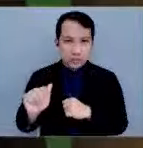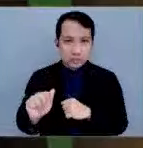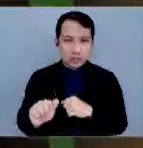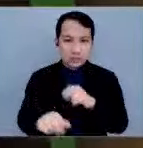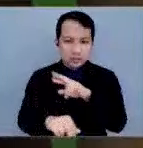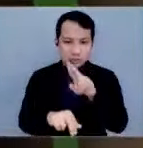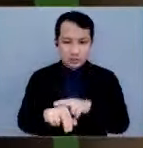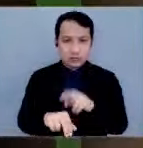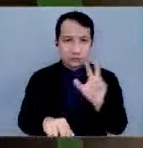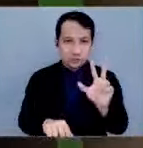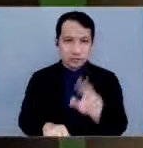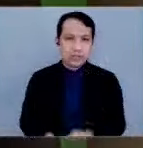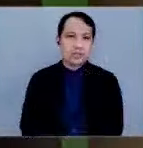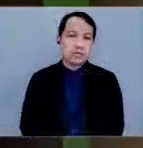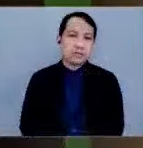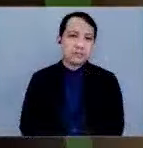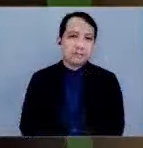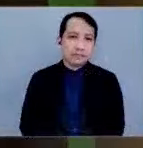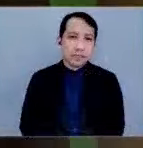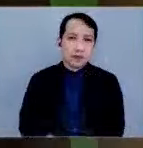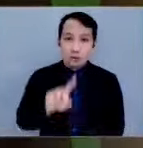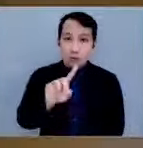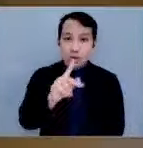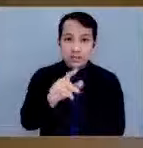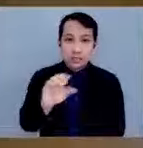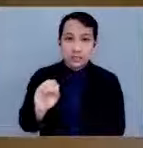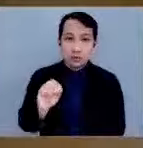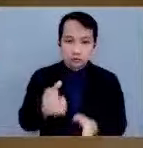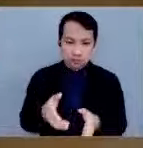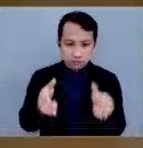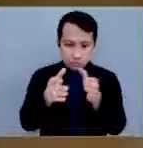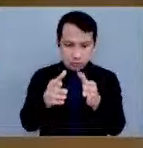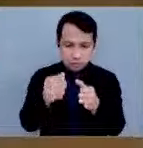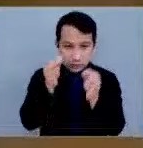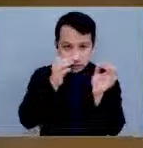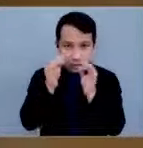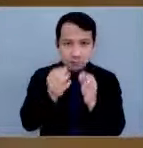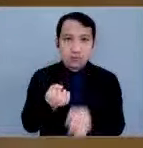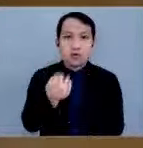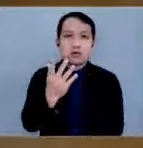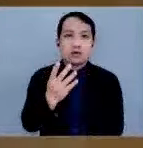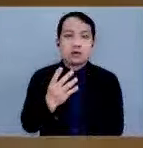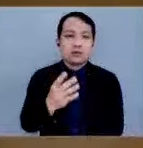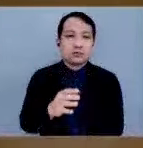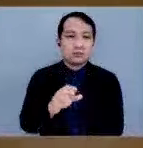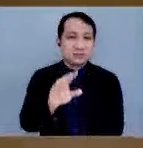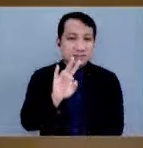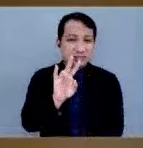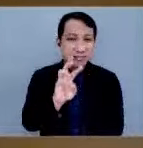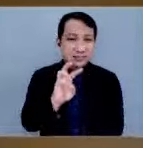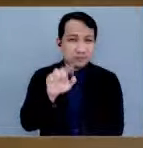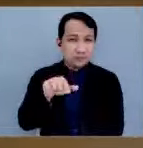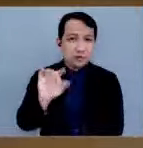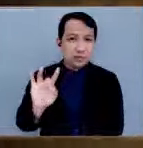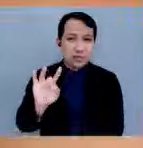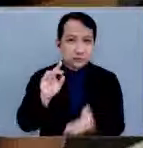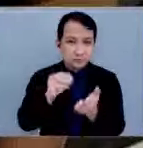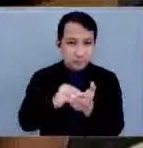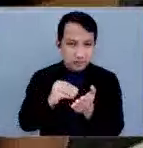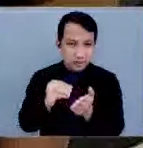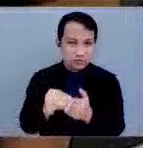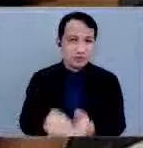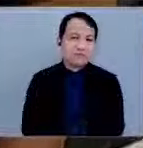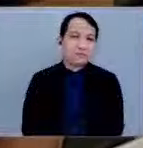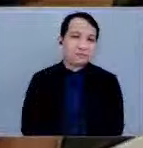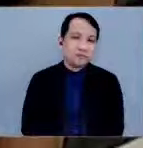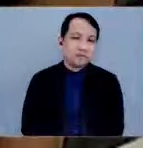mga suspect ang 1 kilo ng hinihinalang shabu. Nagkakahalaga yan ng nasa 6.8 million pesos. Batay